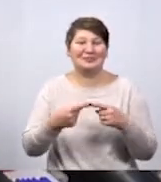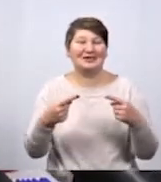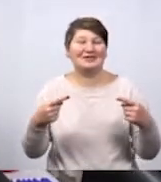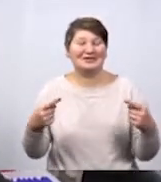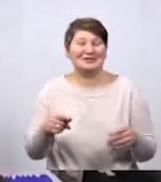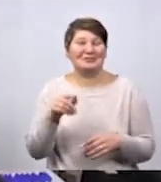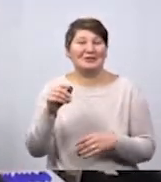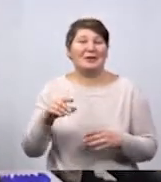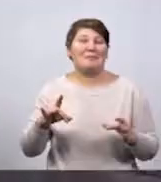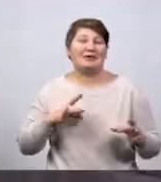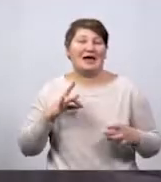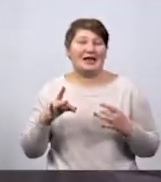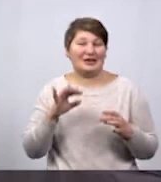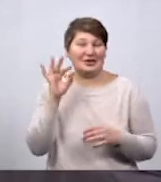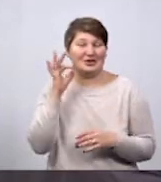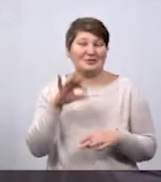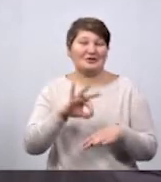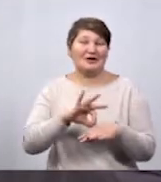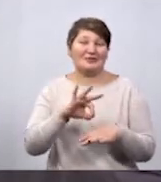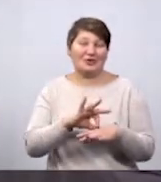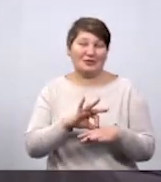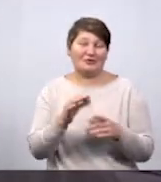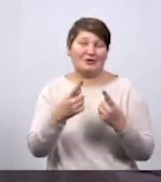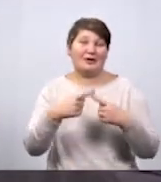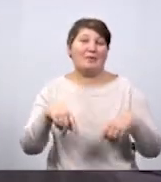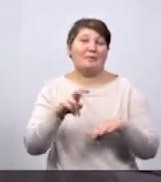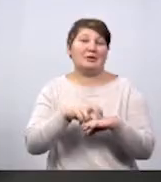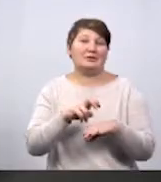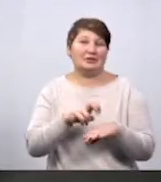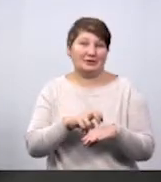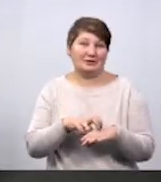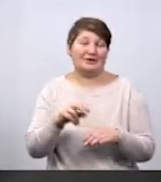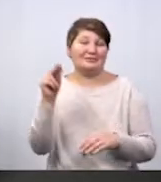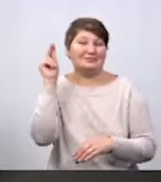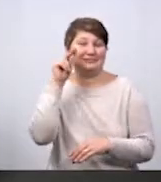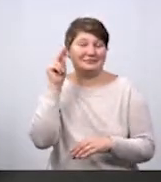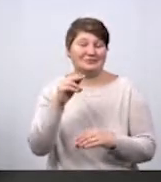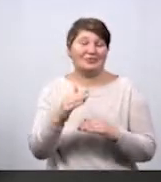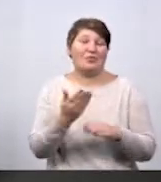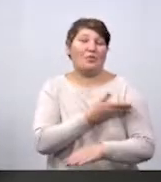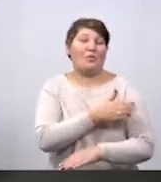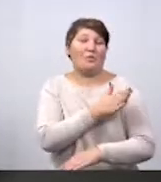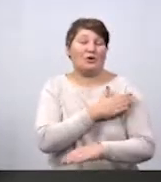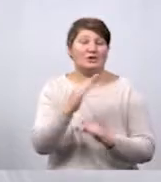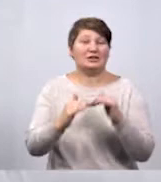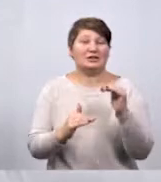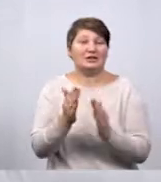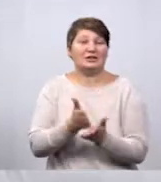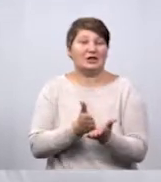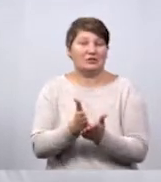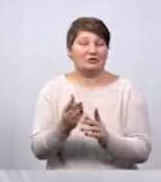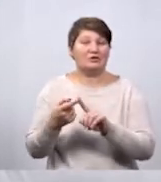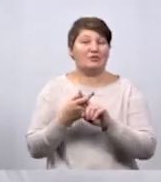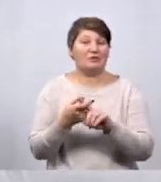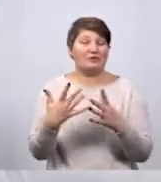психіатричними захворюваннями. Персонал відділення пройшов стажування у Польщі. Співпраця з польською психоневрологічною лікарнею триває